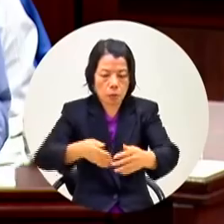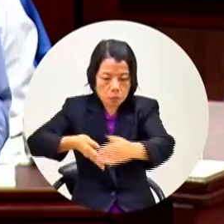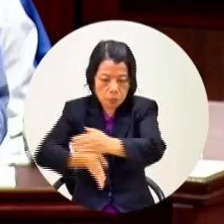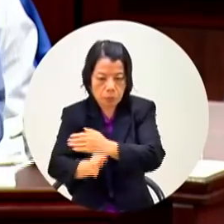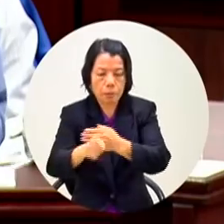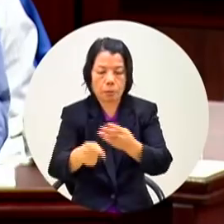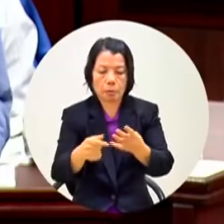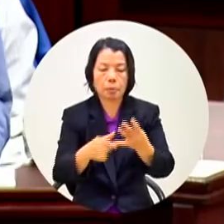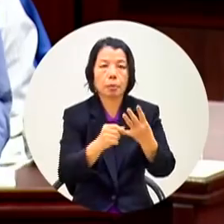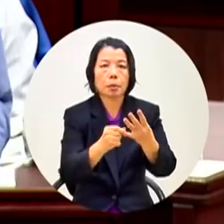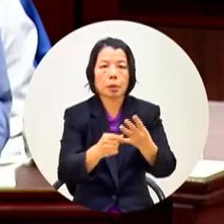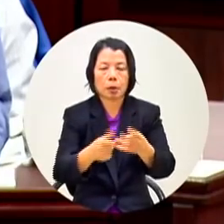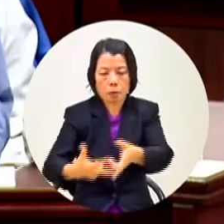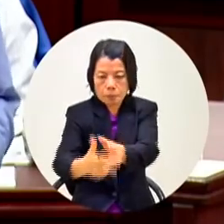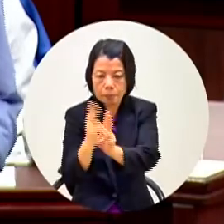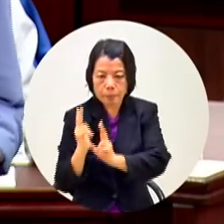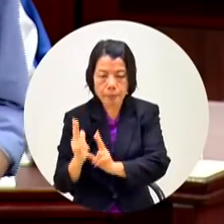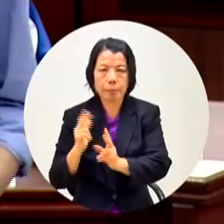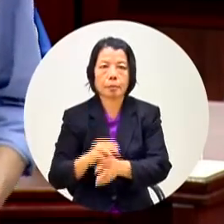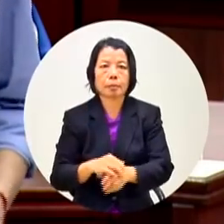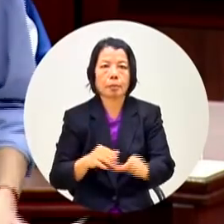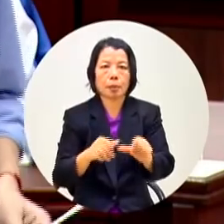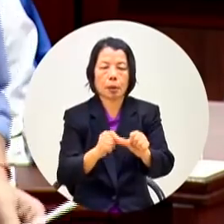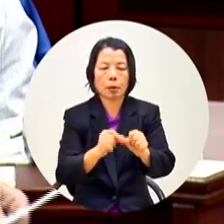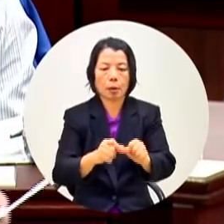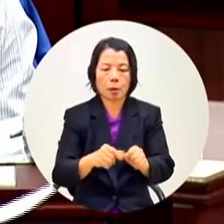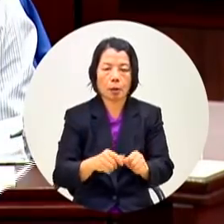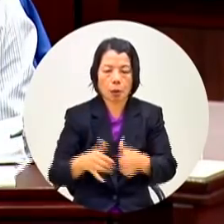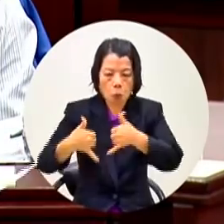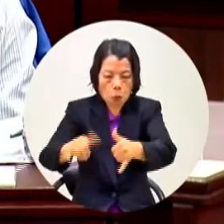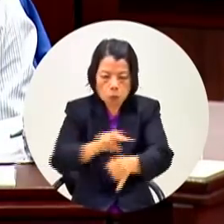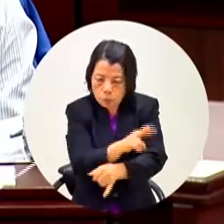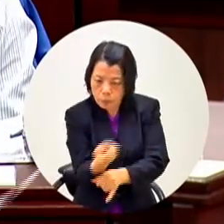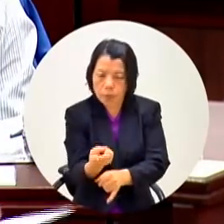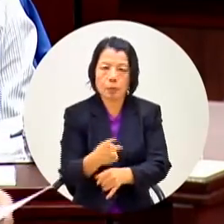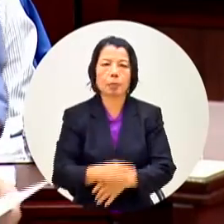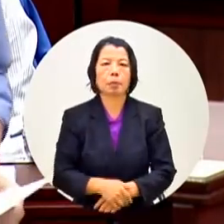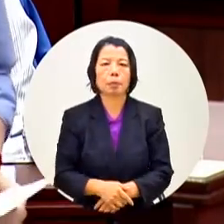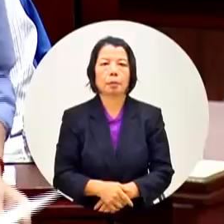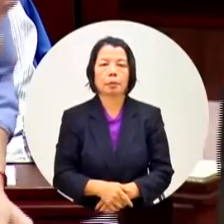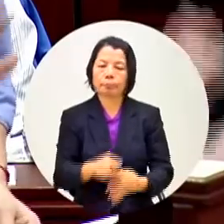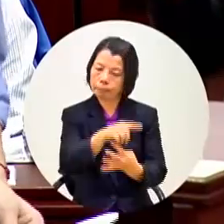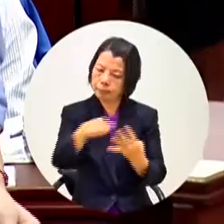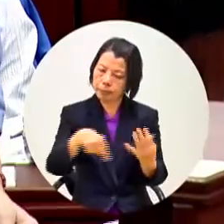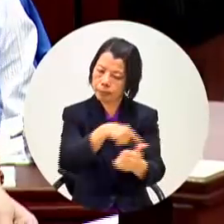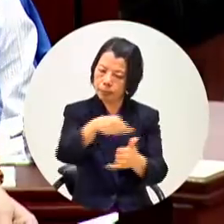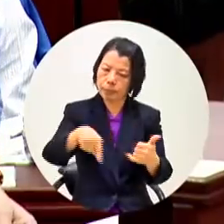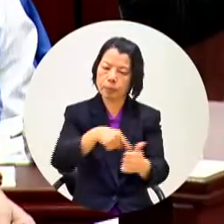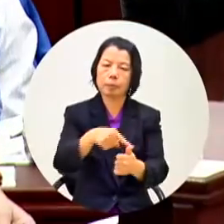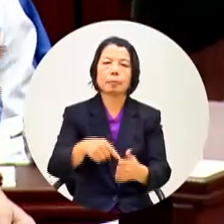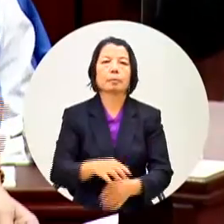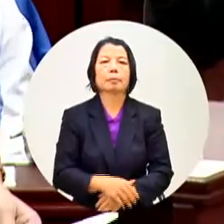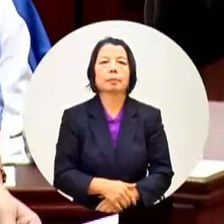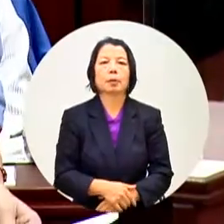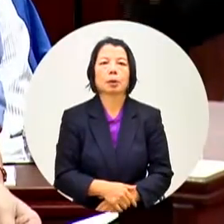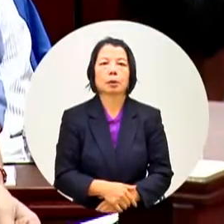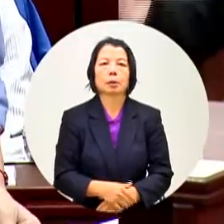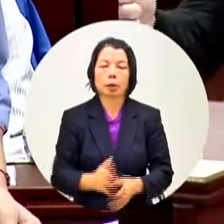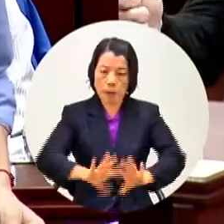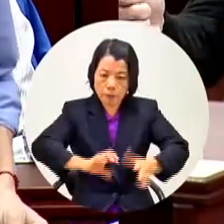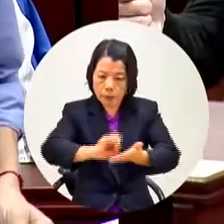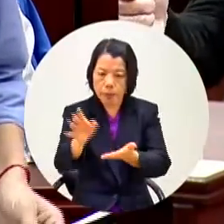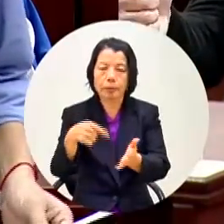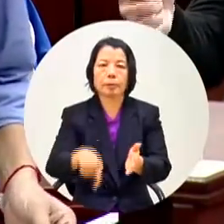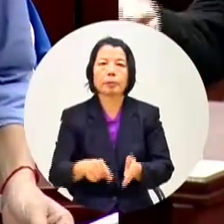第五改路线，大概是这样。目前我能跟大家报告的就是如此，但是市政府绝对不会市区受到影